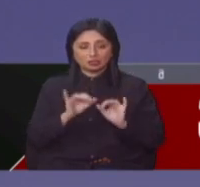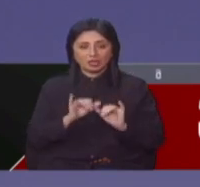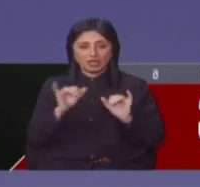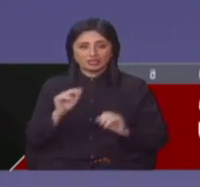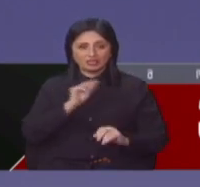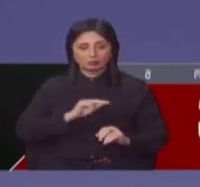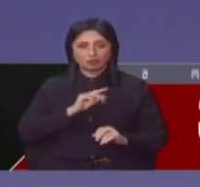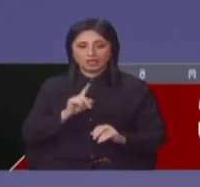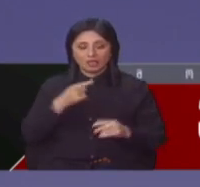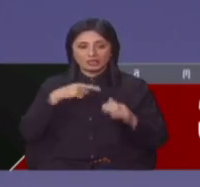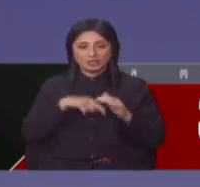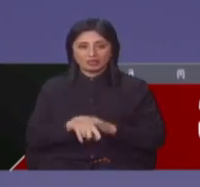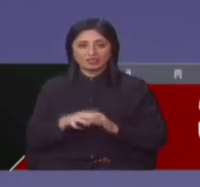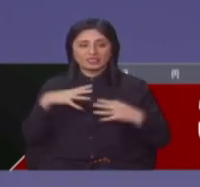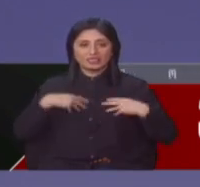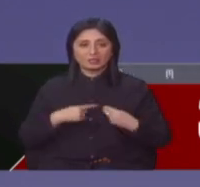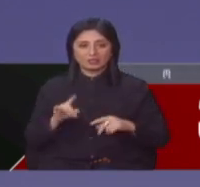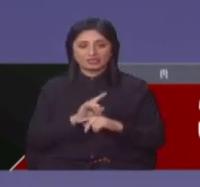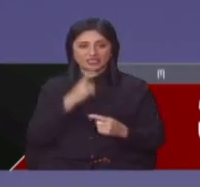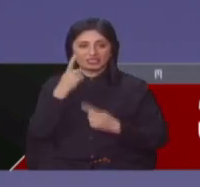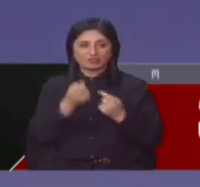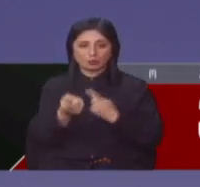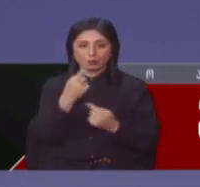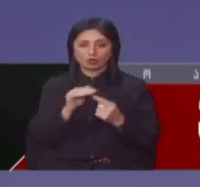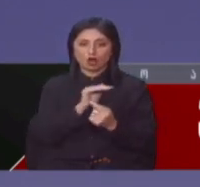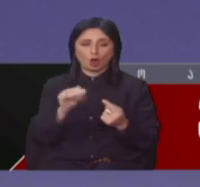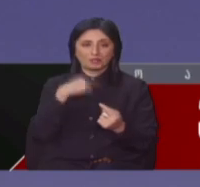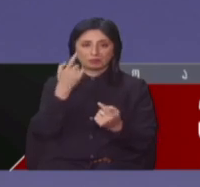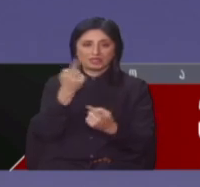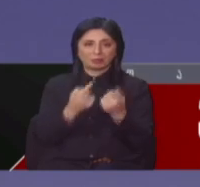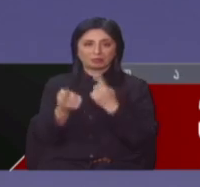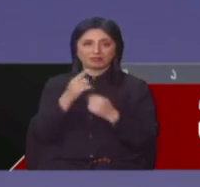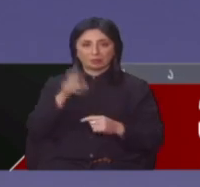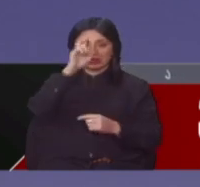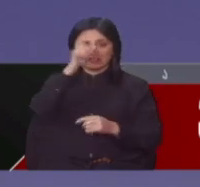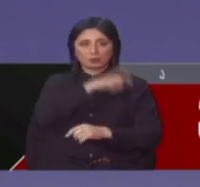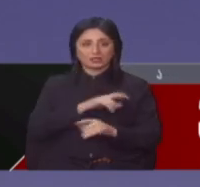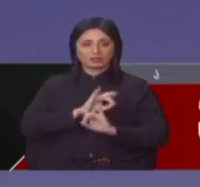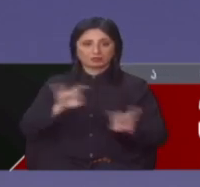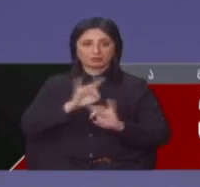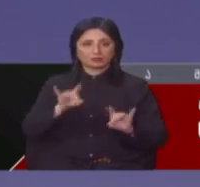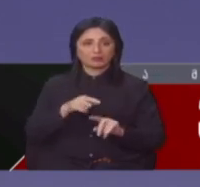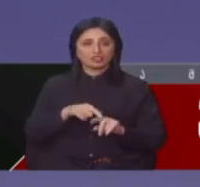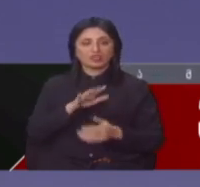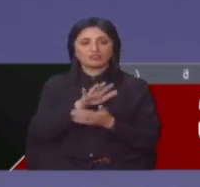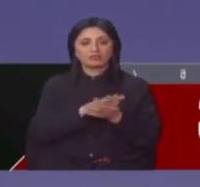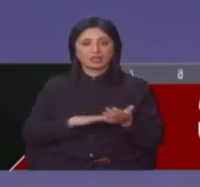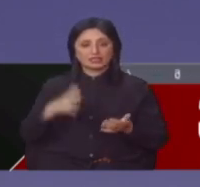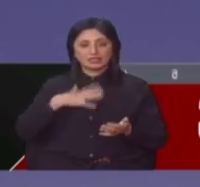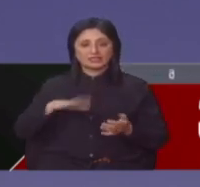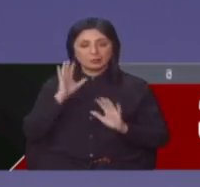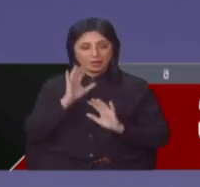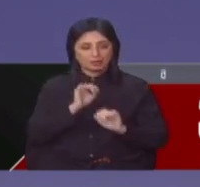გაზრდაზე იმუშავებს, რადგანაც სამწუხაროდ დეზინფორმაცია მოდის ოფიციალური პირებისგან, მთავრობის წევრებისგან. თუმცა ჩვენ ვაგრძელებთ